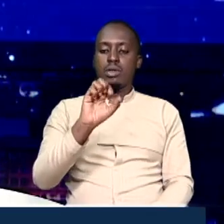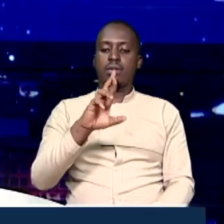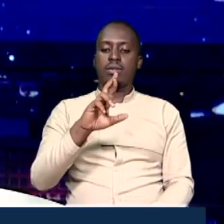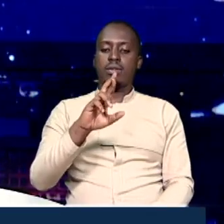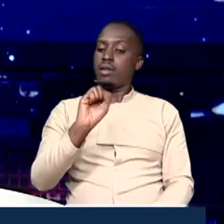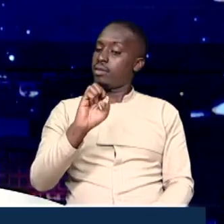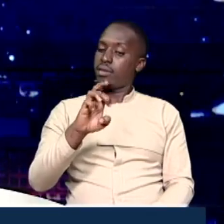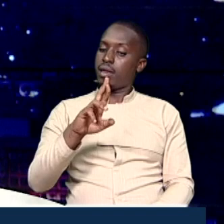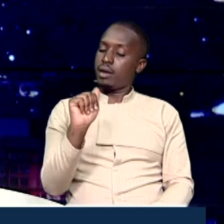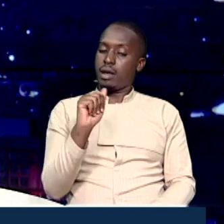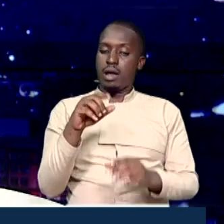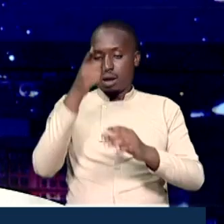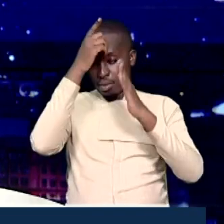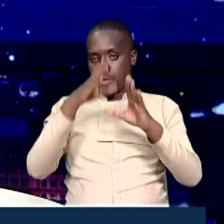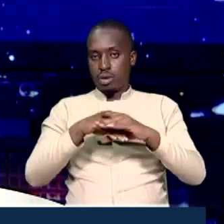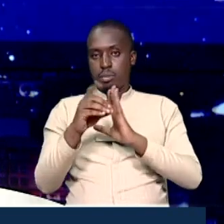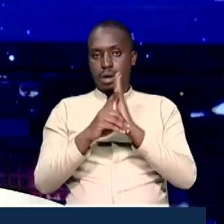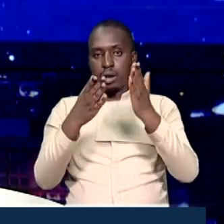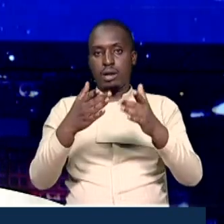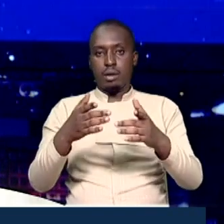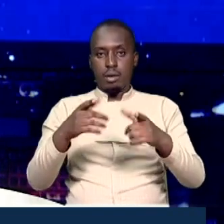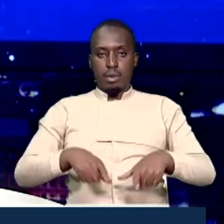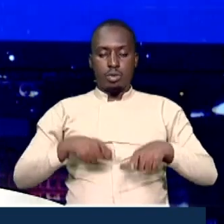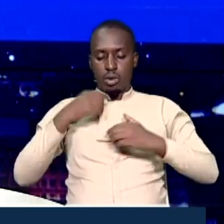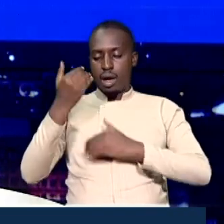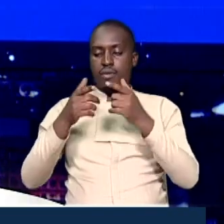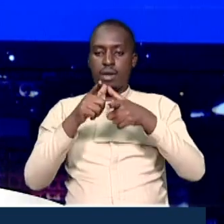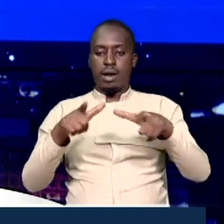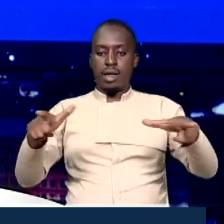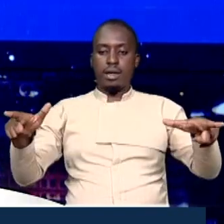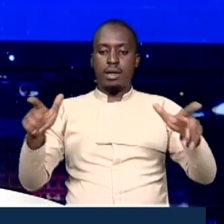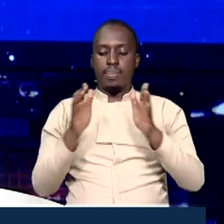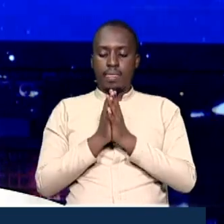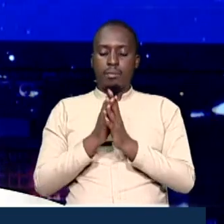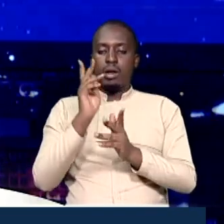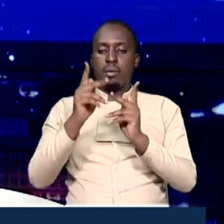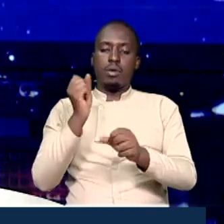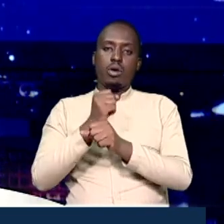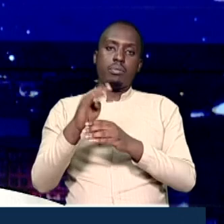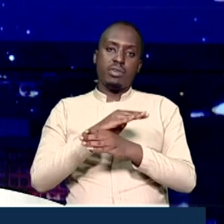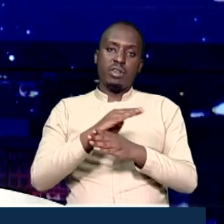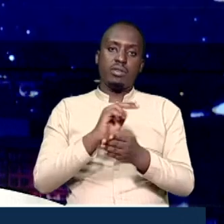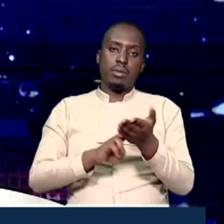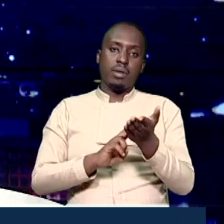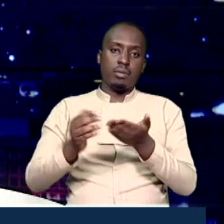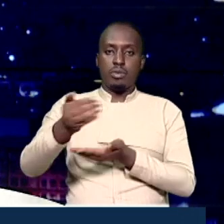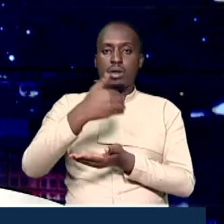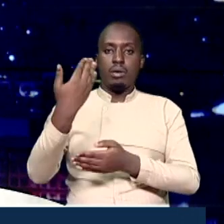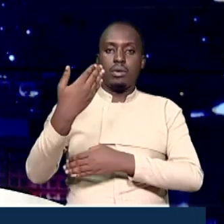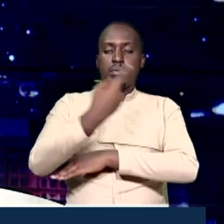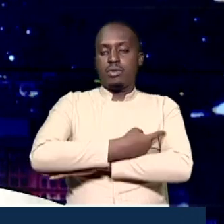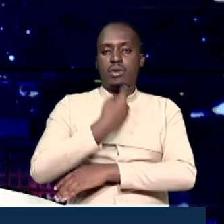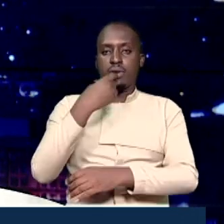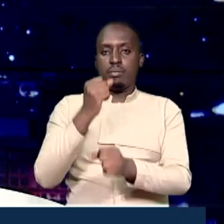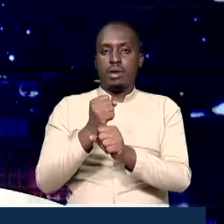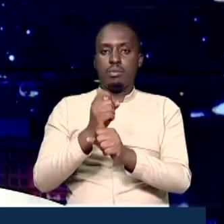bo muri ako karere baturiye ibiyaga ndetse n'abashoramari babibyaza umusaruro umunsi ku munsi bavuga ko imirimo